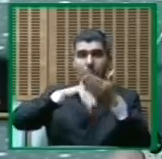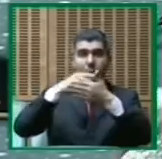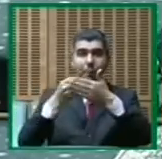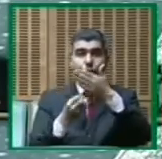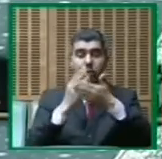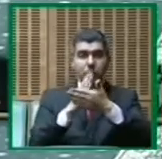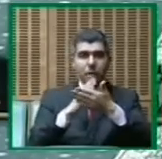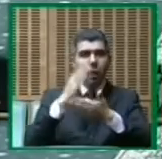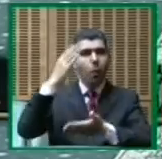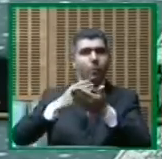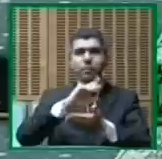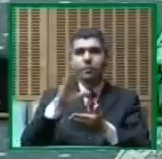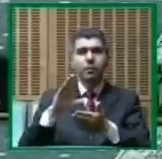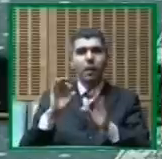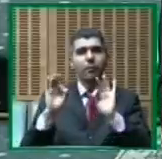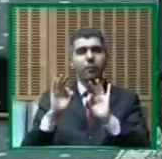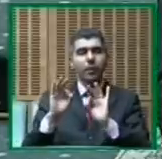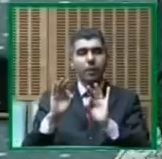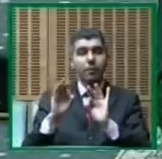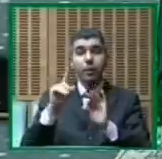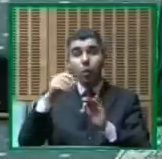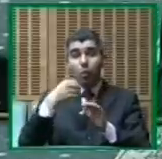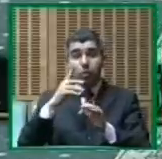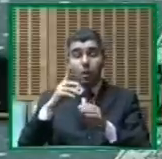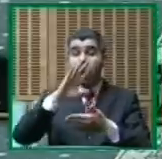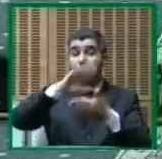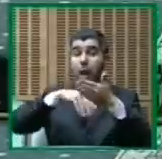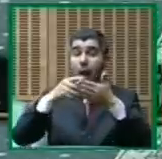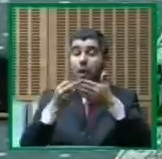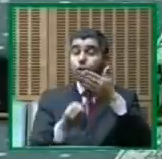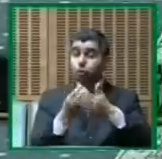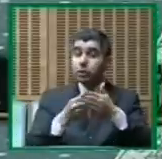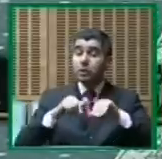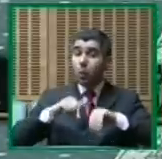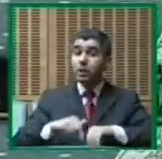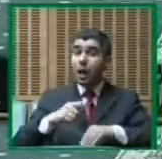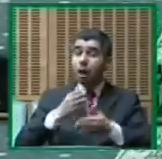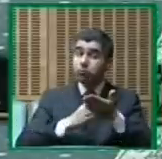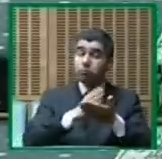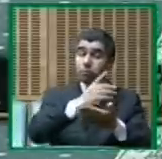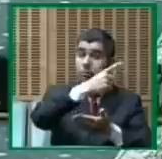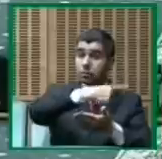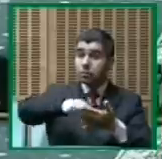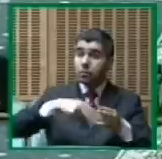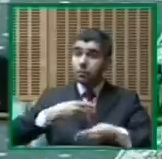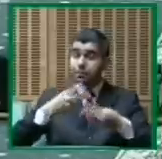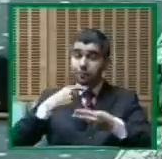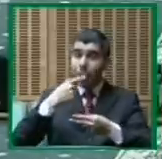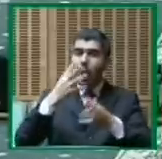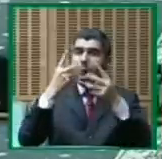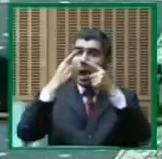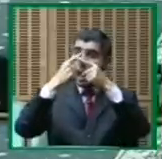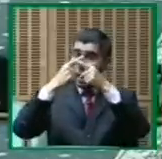يعني في اطار تنفيذ واحد البرنامج اللي ربما ساعلن فيه عن بعض الارقام